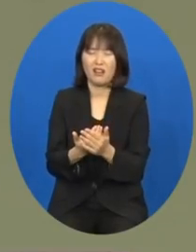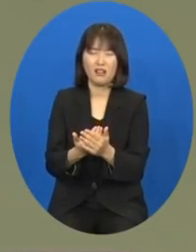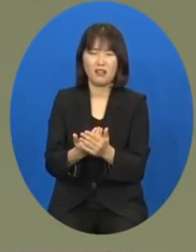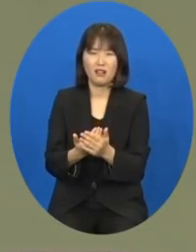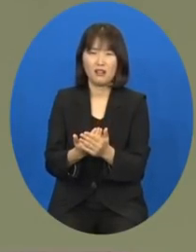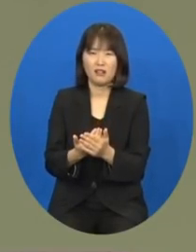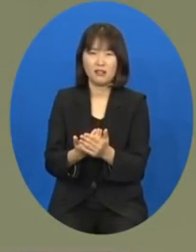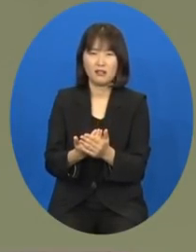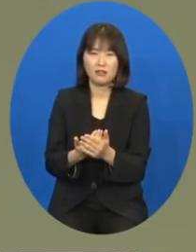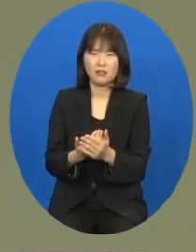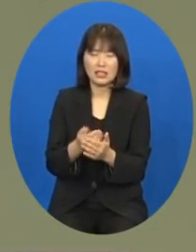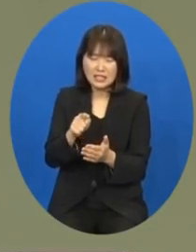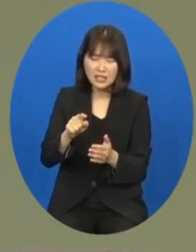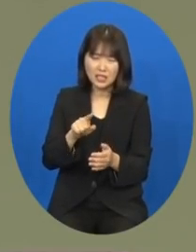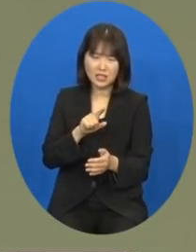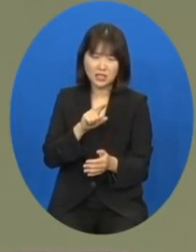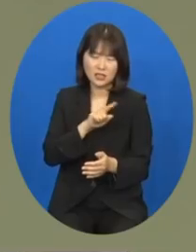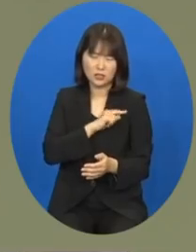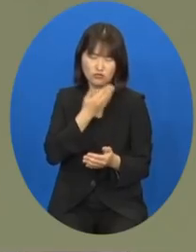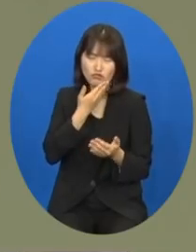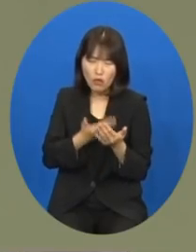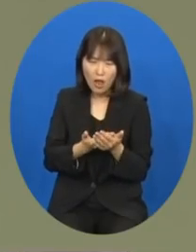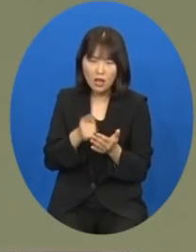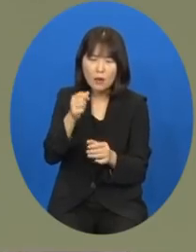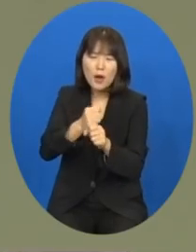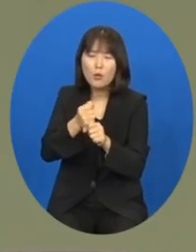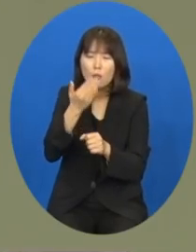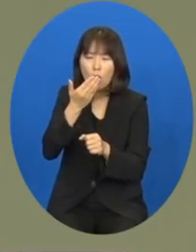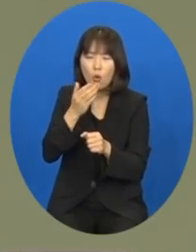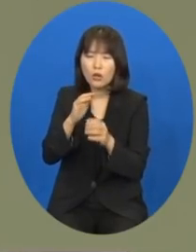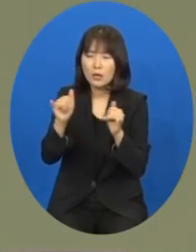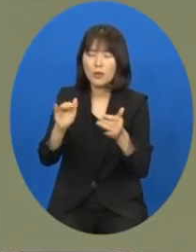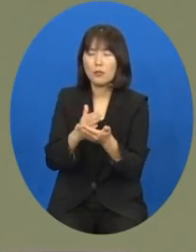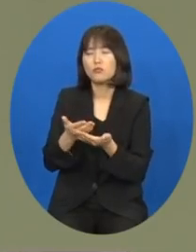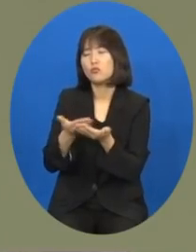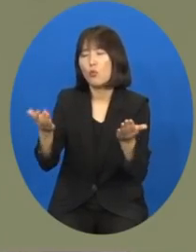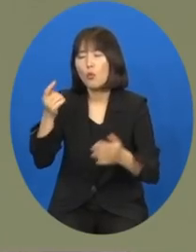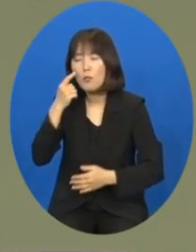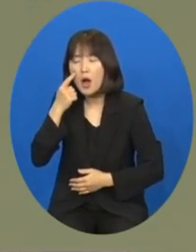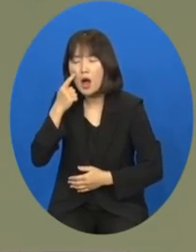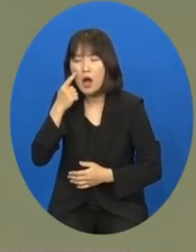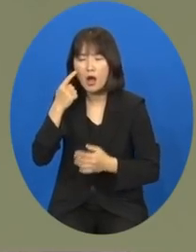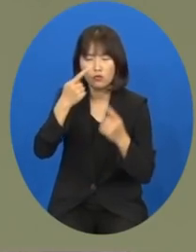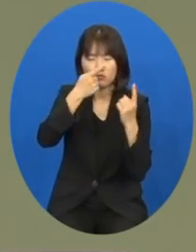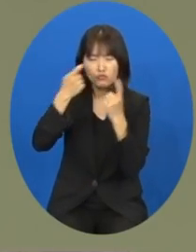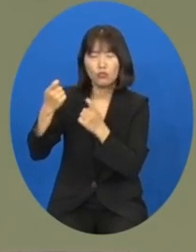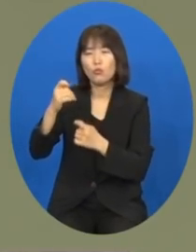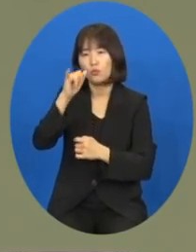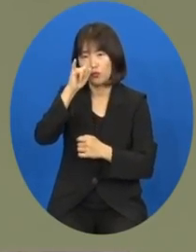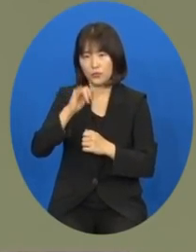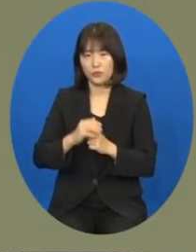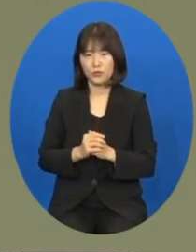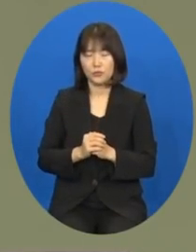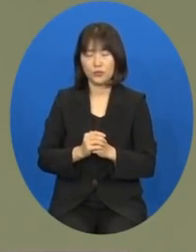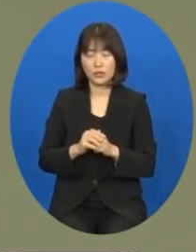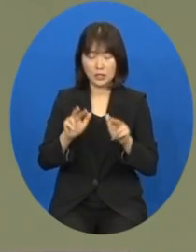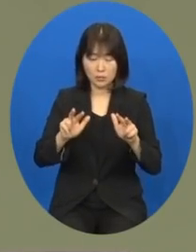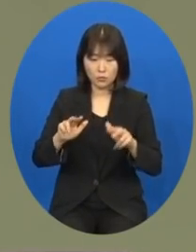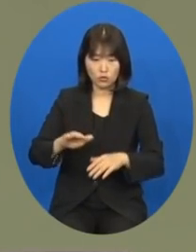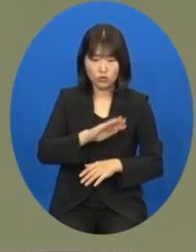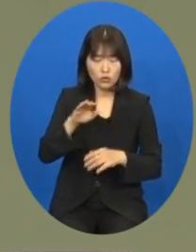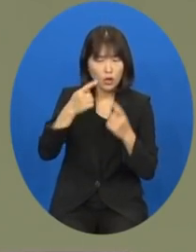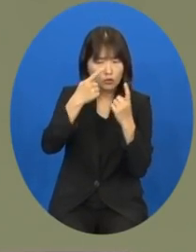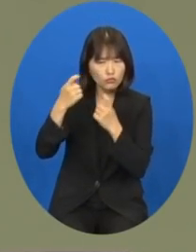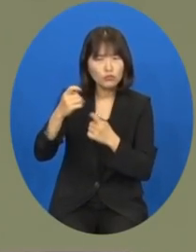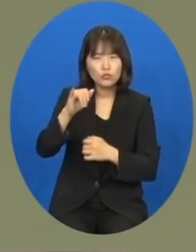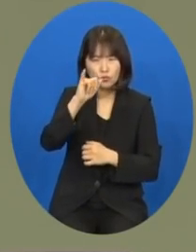그거 만들어서 먹으러 한달 베풀어 봐 너 엄청 좋아 할까 사람들이 그 유혹 이었어요 지금도 우리에게 주는 요기 그거